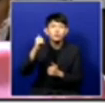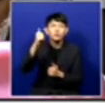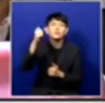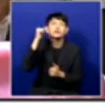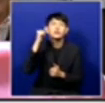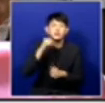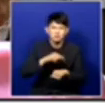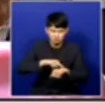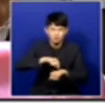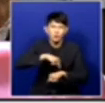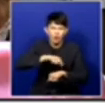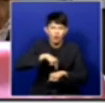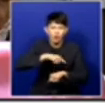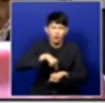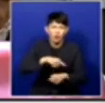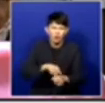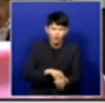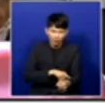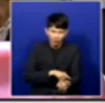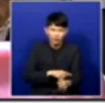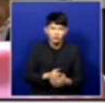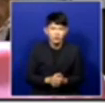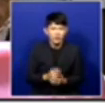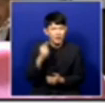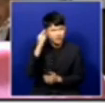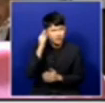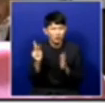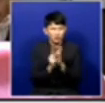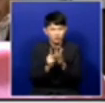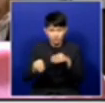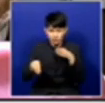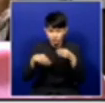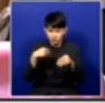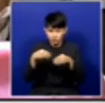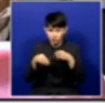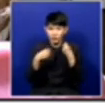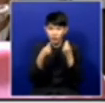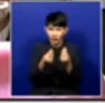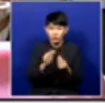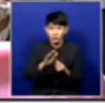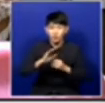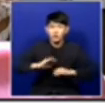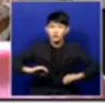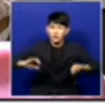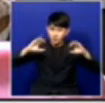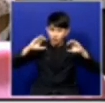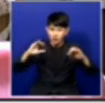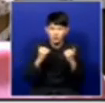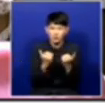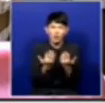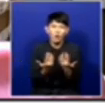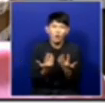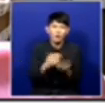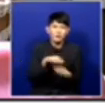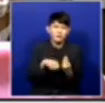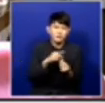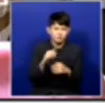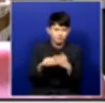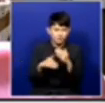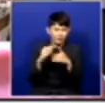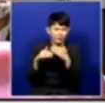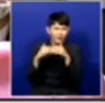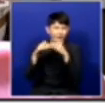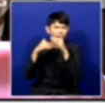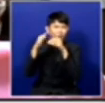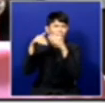การณ์กันว่าหลังจากการผ่อนคลายมาตรการล็อกดาวน์ของภาครัฐแล้วกว่าเศรษฐกิจจะกลับมาฟื้นตัวและกลับ